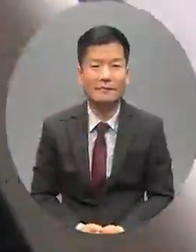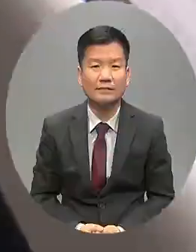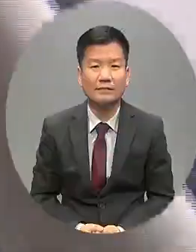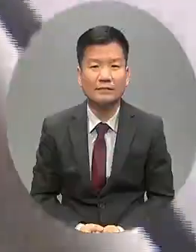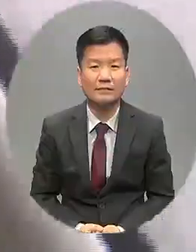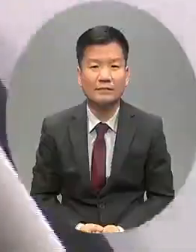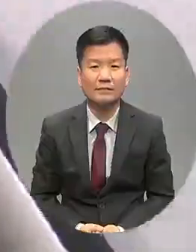생각하시는지